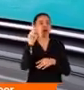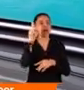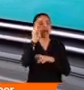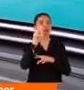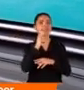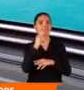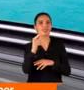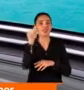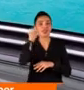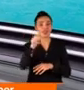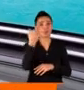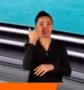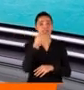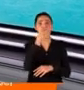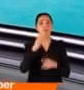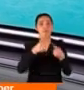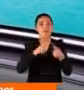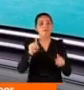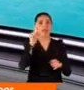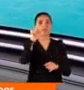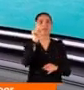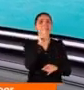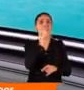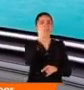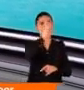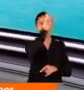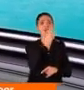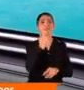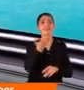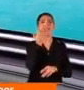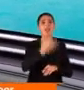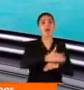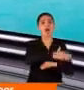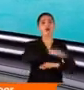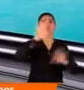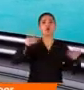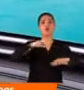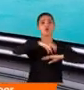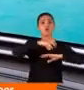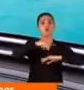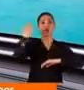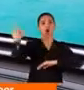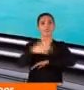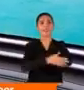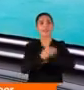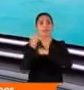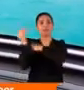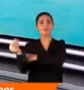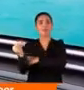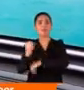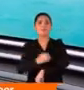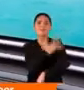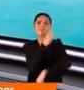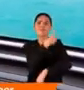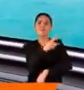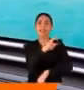şimdi izleyeceğiniz haber sizi çok şaşırtacak. Bir İngiliz turist yıllar önce Kuşadası'nda bellboyların ona yardımcı olmasından çok